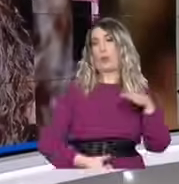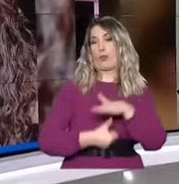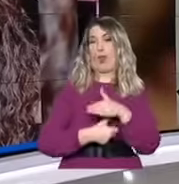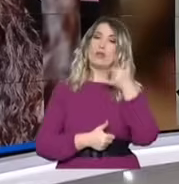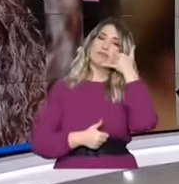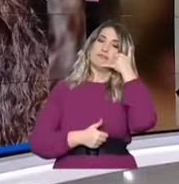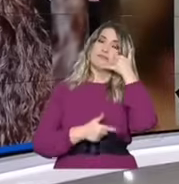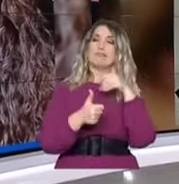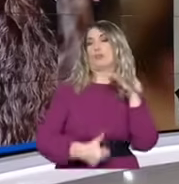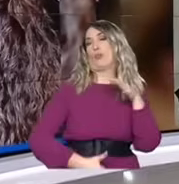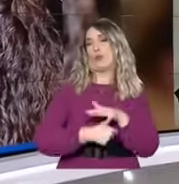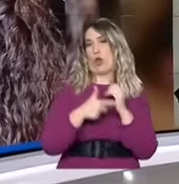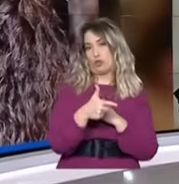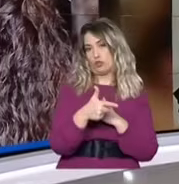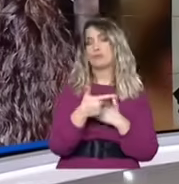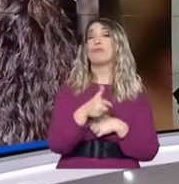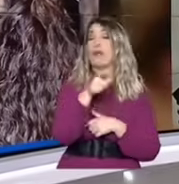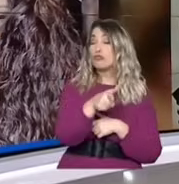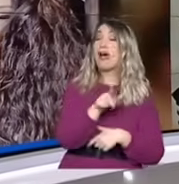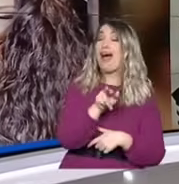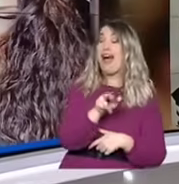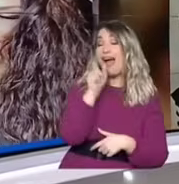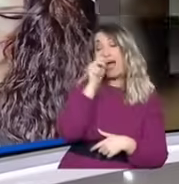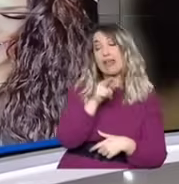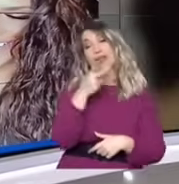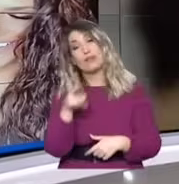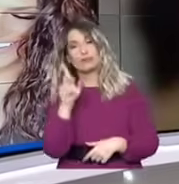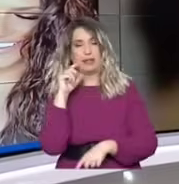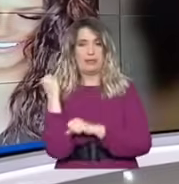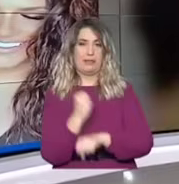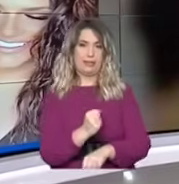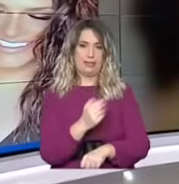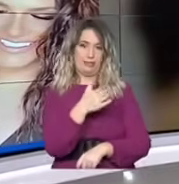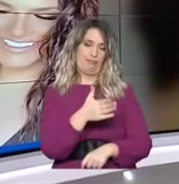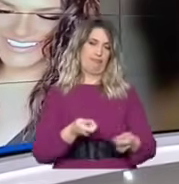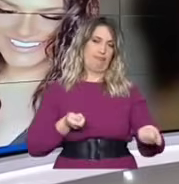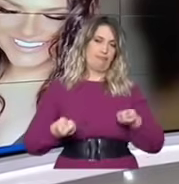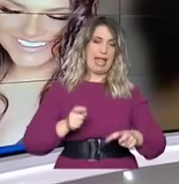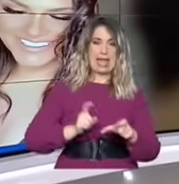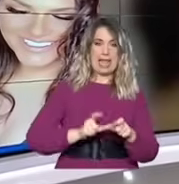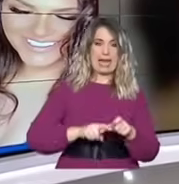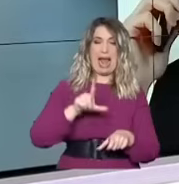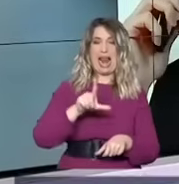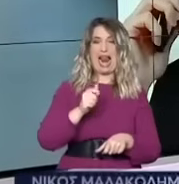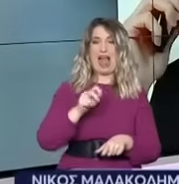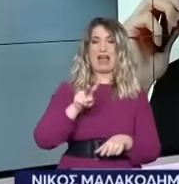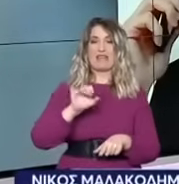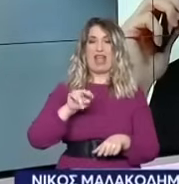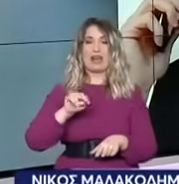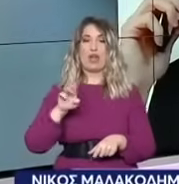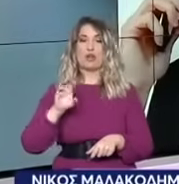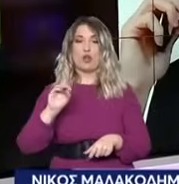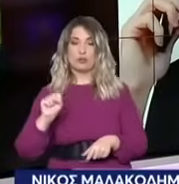που είναι η κυρία Κατσαφάδου και είναι ο αδερφός της. Καλησπέρα σας. Ευχαριστούμε πολύ και καλή χρονιά. Καλησπέρα και καλή χρονιά και στον κύριο